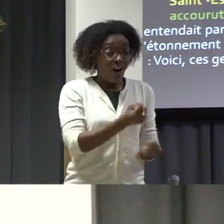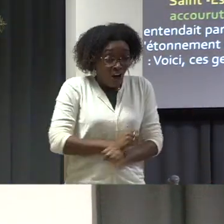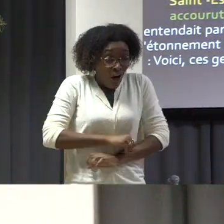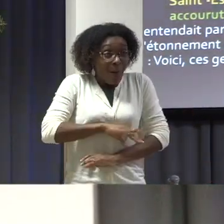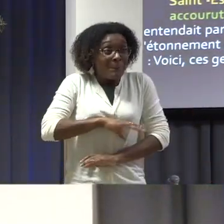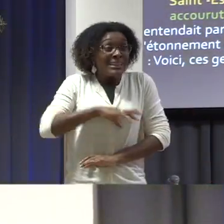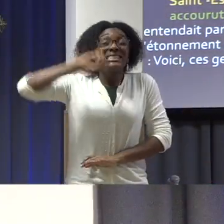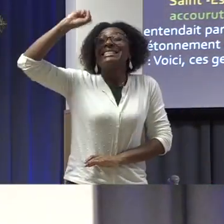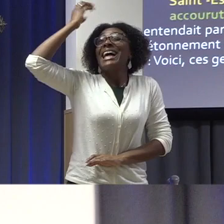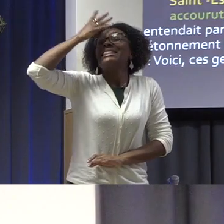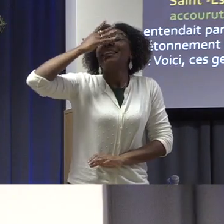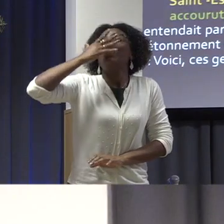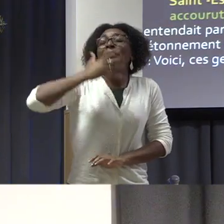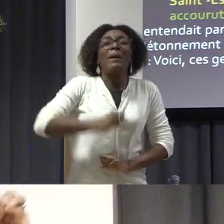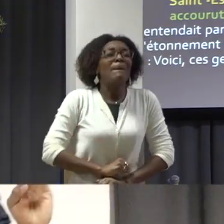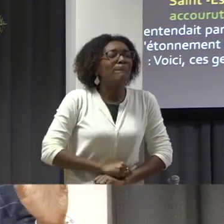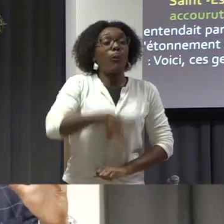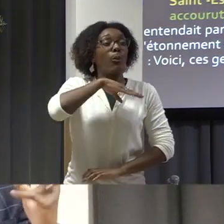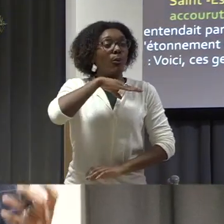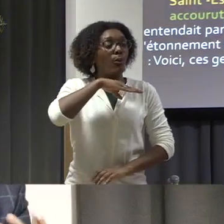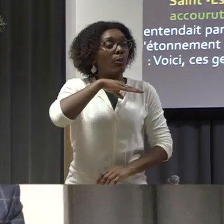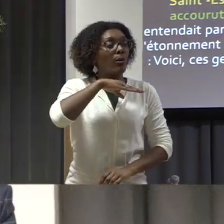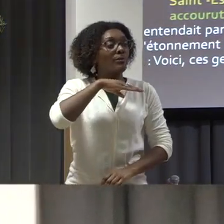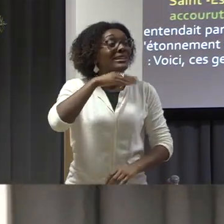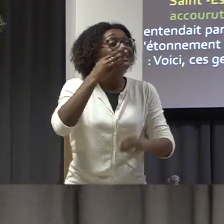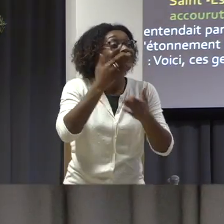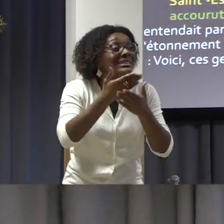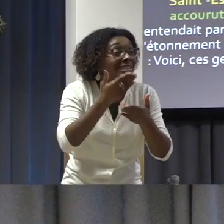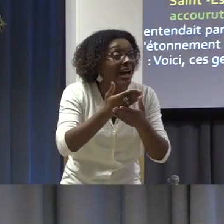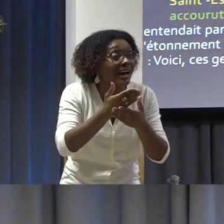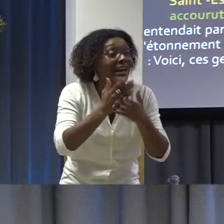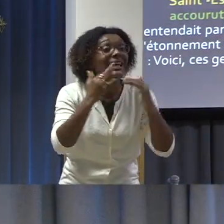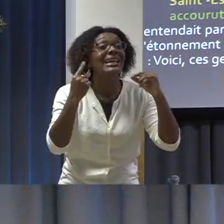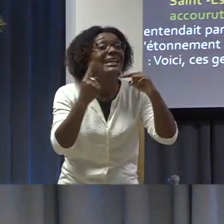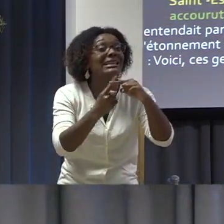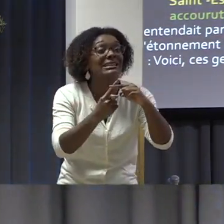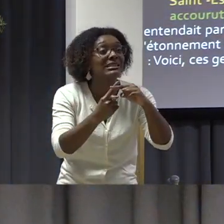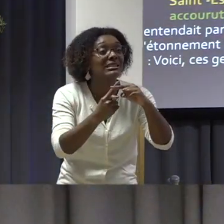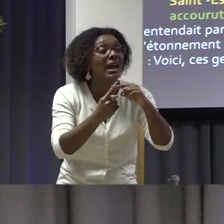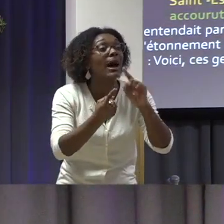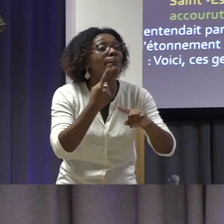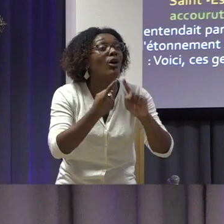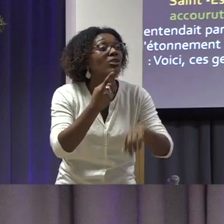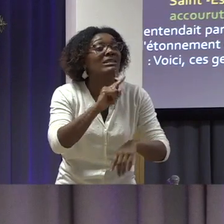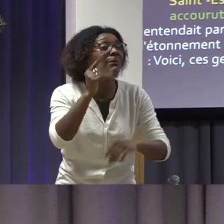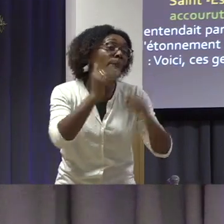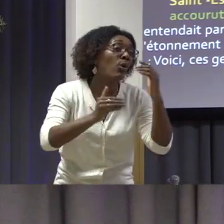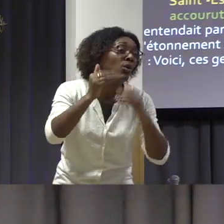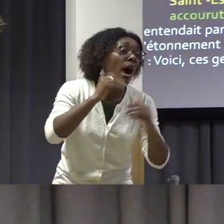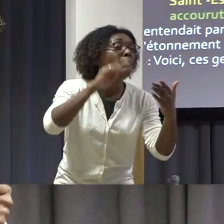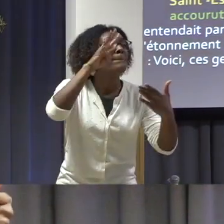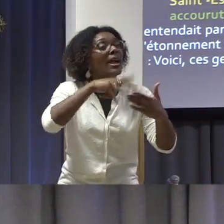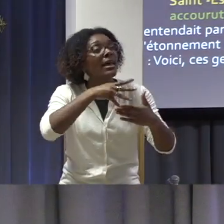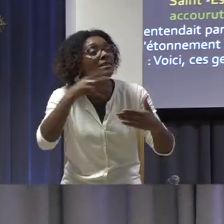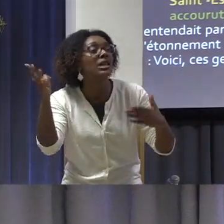du saint-esprit voyez l'élément central d'une église ce ne sont pas les organisations ni les programmes mais qu'est ce